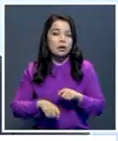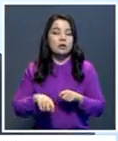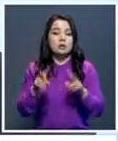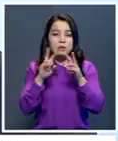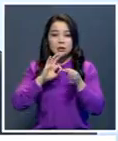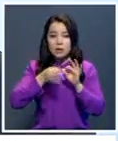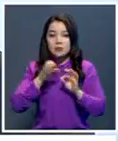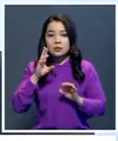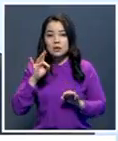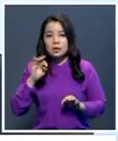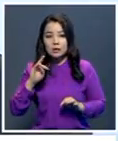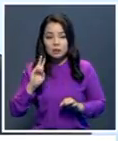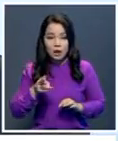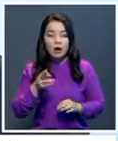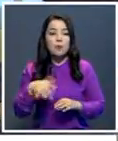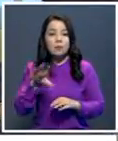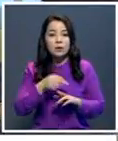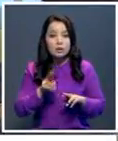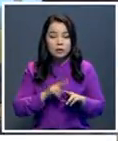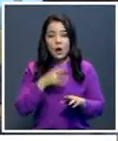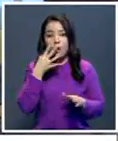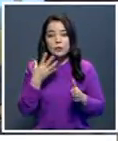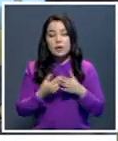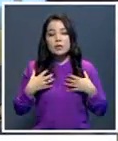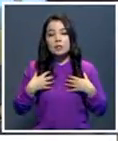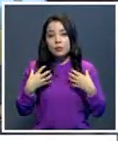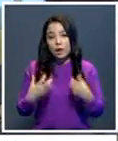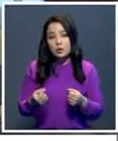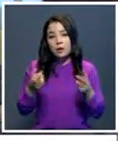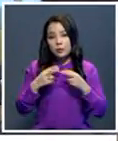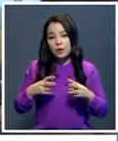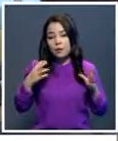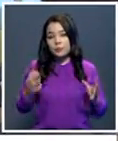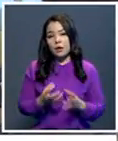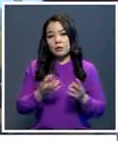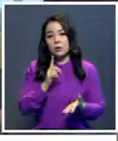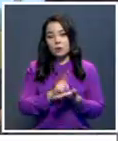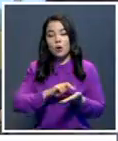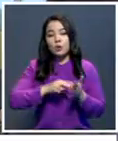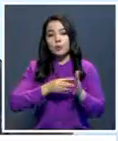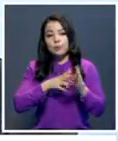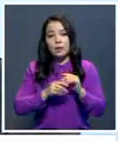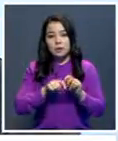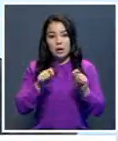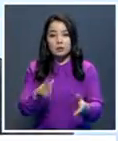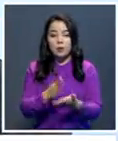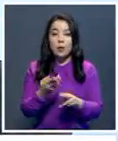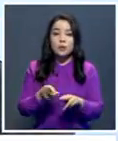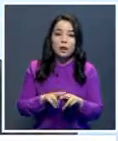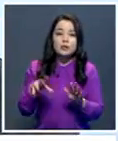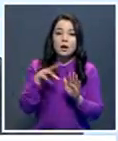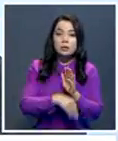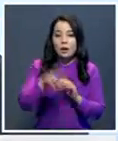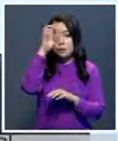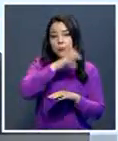өту, сонымен қатар өзінің денсаулығын сақтаумен альянсу, вот негізгі жобаларды осындай салдық. Сонымен қатар